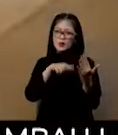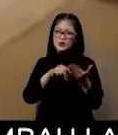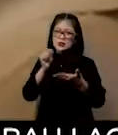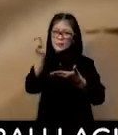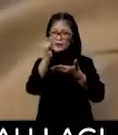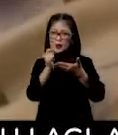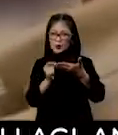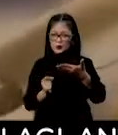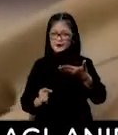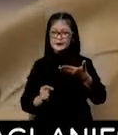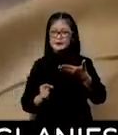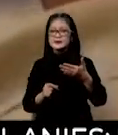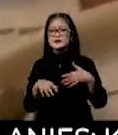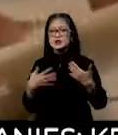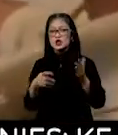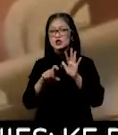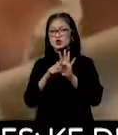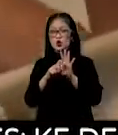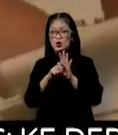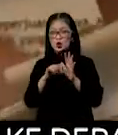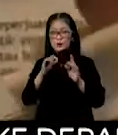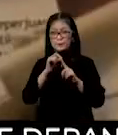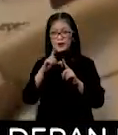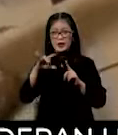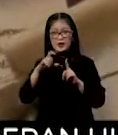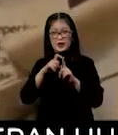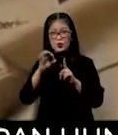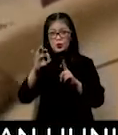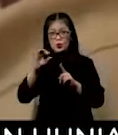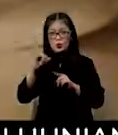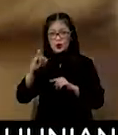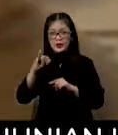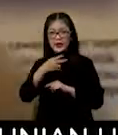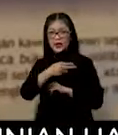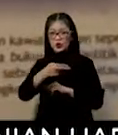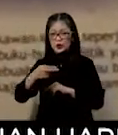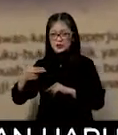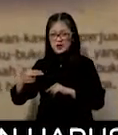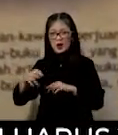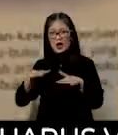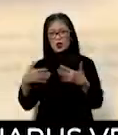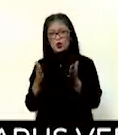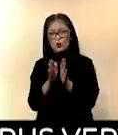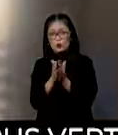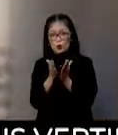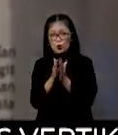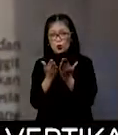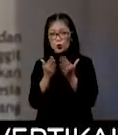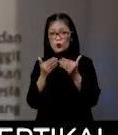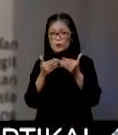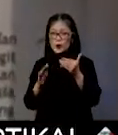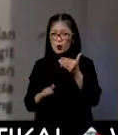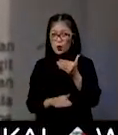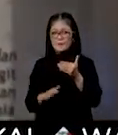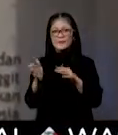dan memoir seperti Pledoi Indonesia Menggugat, serta buku Di Bawah Bendera Revolusi. Bendera